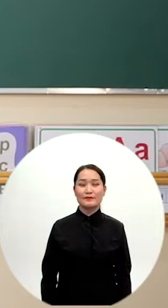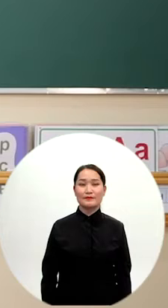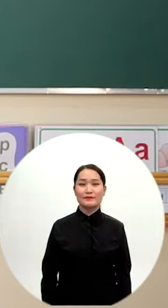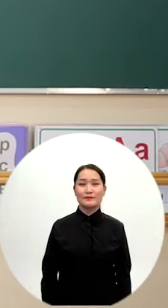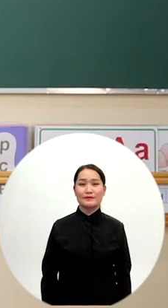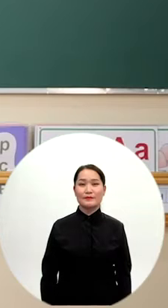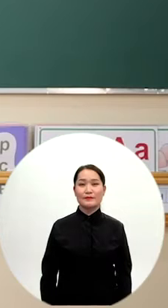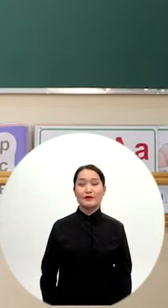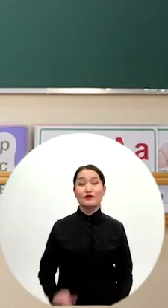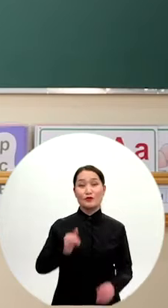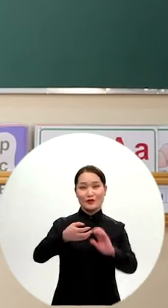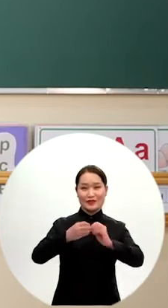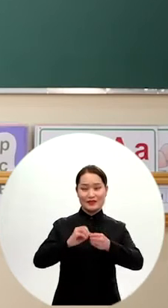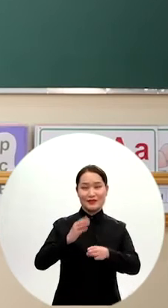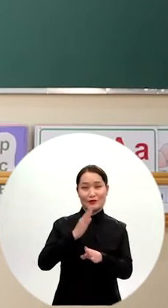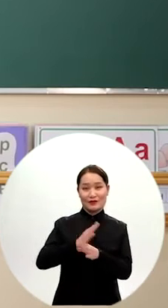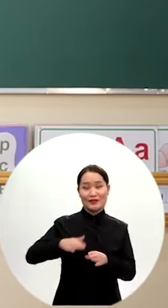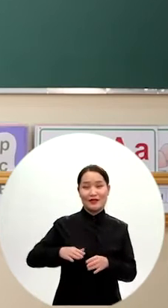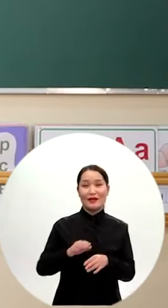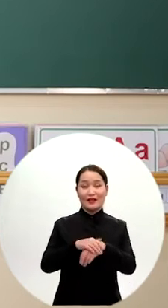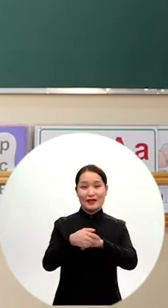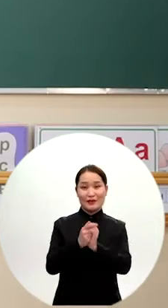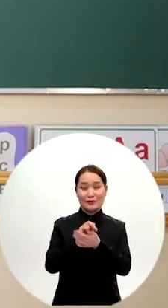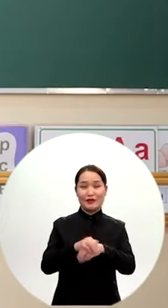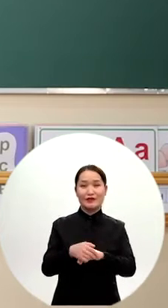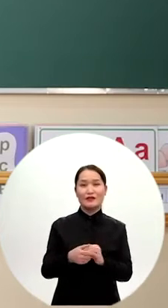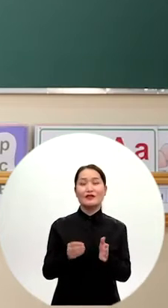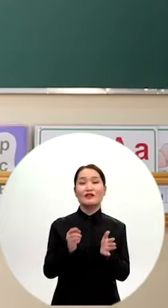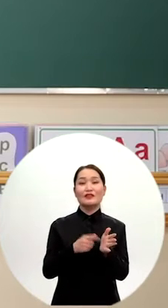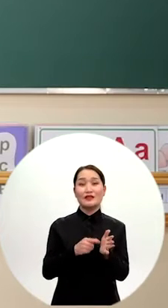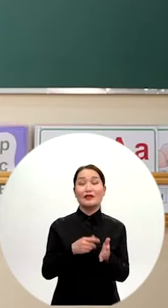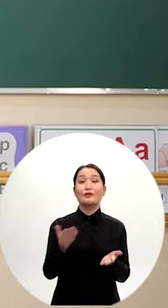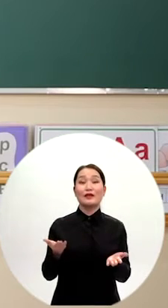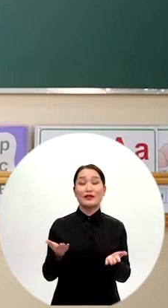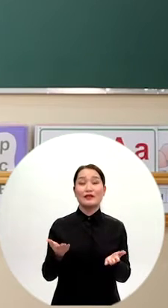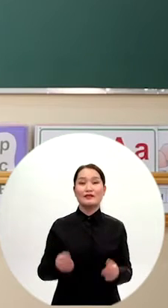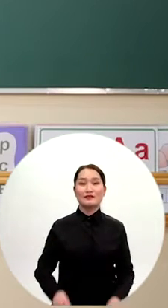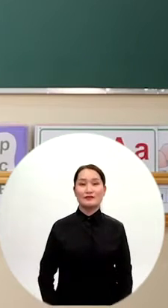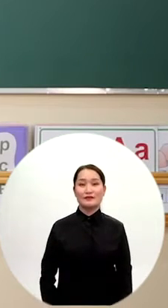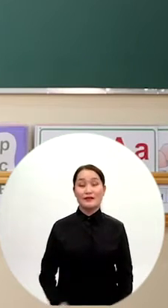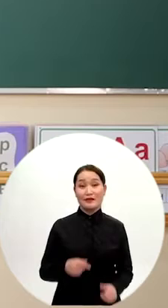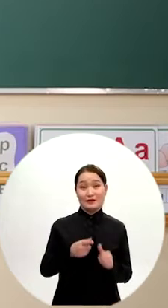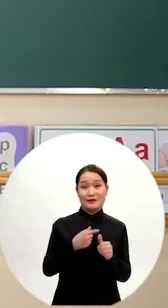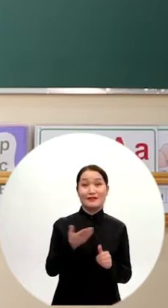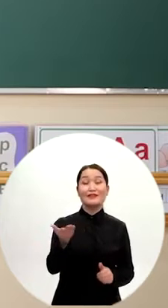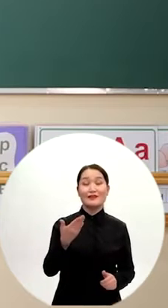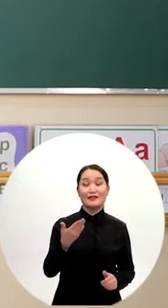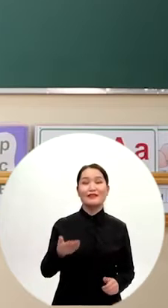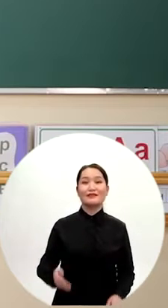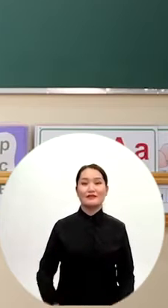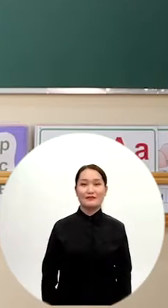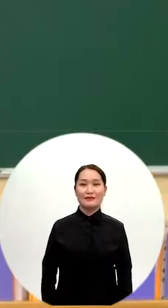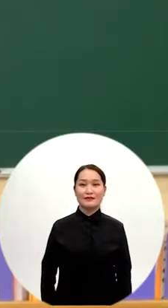бид ямар ямар үйлдэл хийсний дараагаар гараа тогтмол савандаж угаах хэрэгтэй байна. За нэрлээ та гараа хүүхдүүд